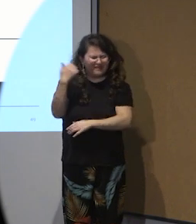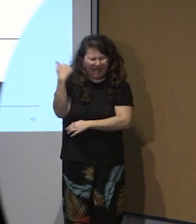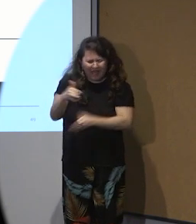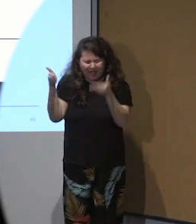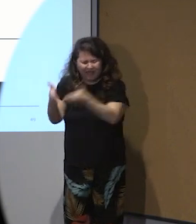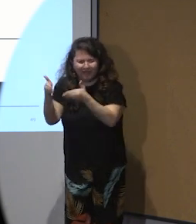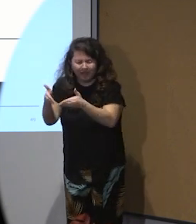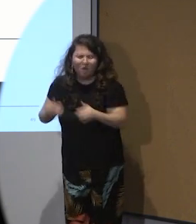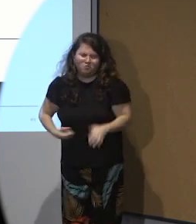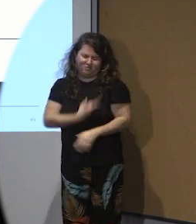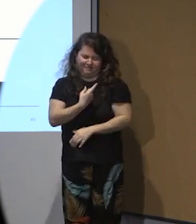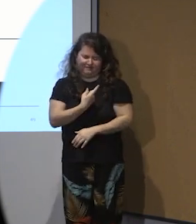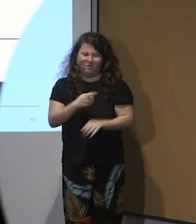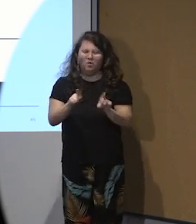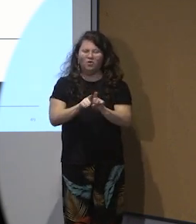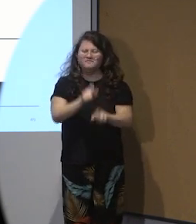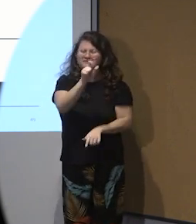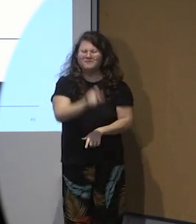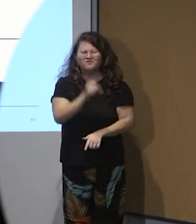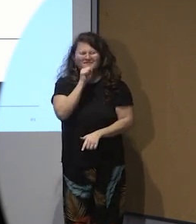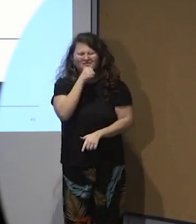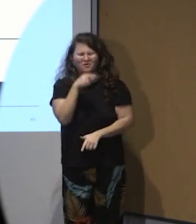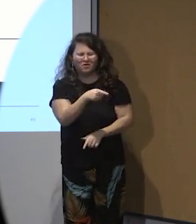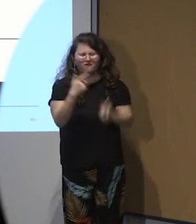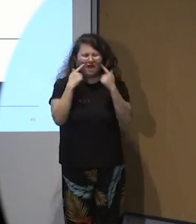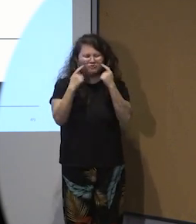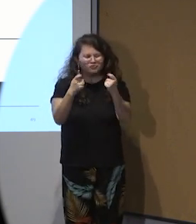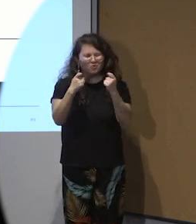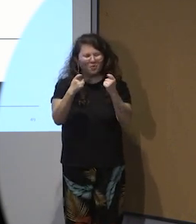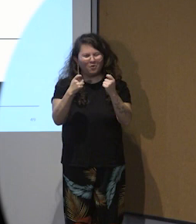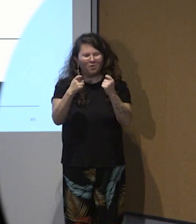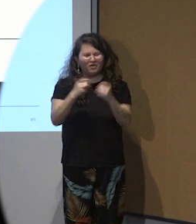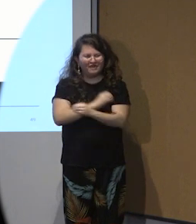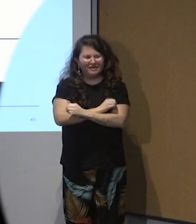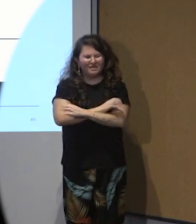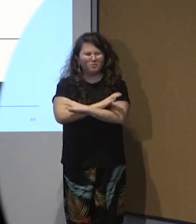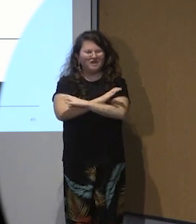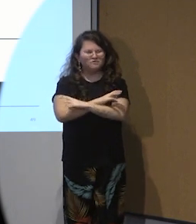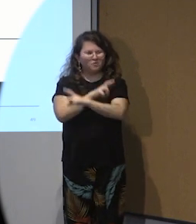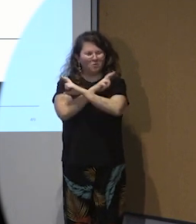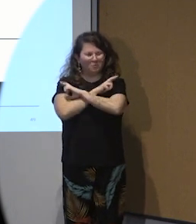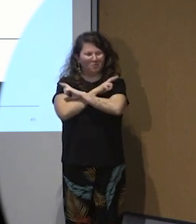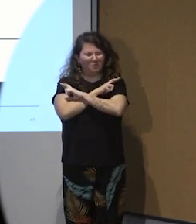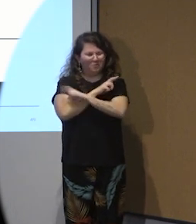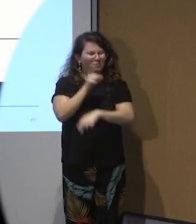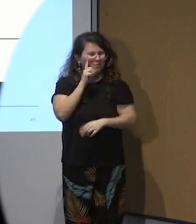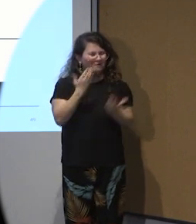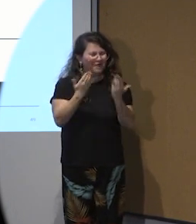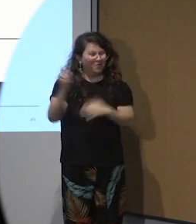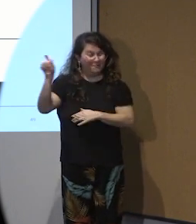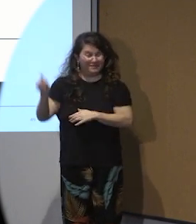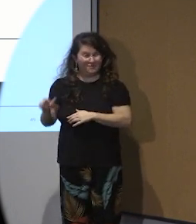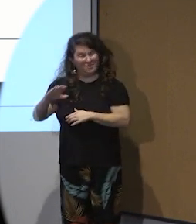surtout falloir faire attention au niveau de la récupération, parce que le corps va récupérer de façon moins optimale et moins rapide que chez